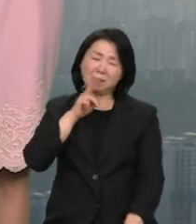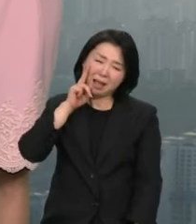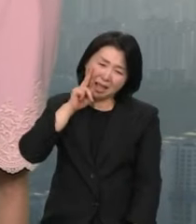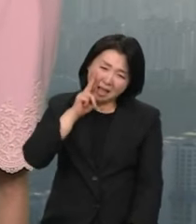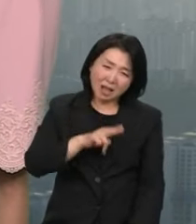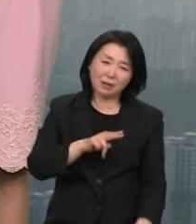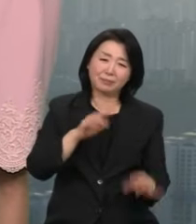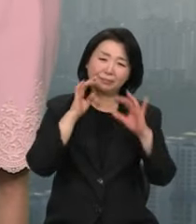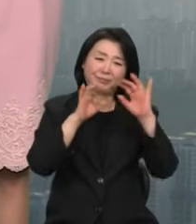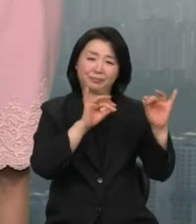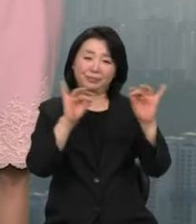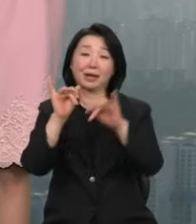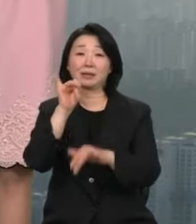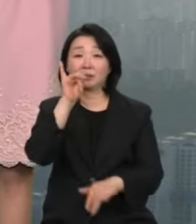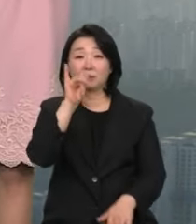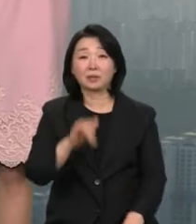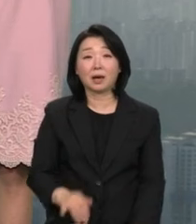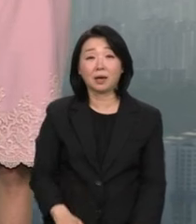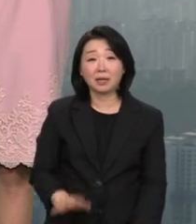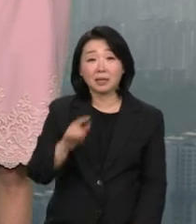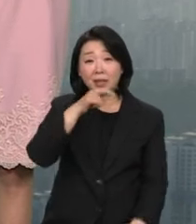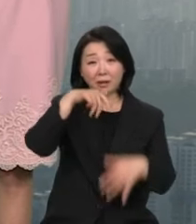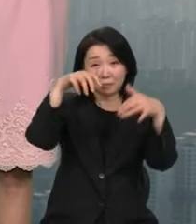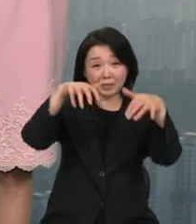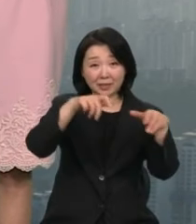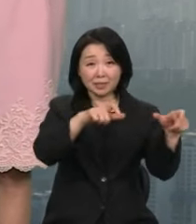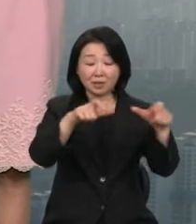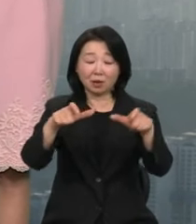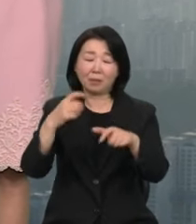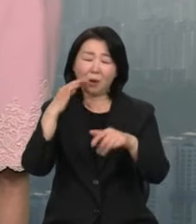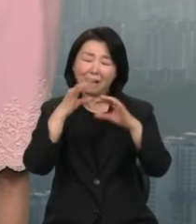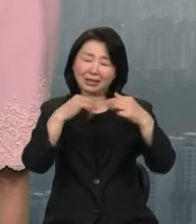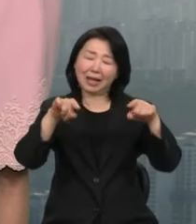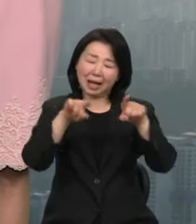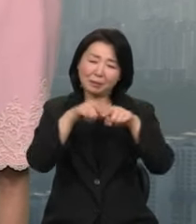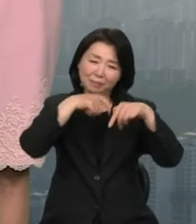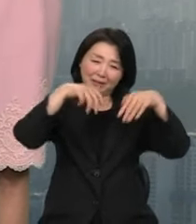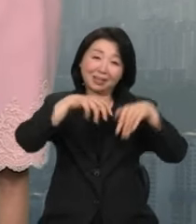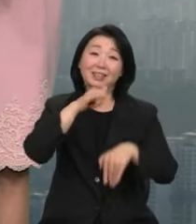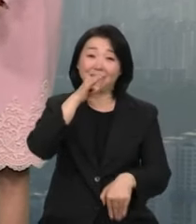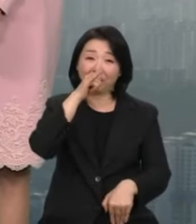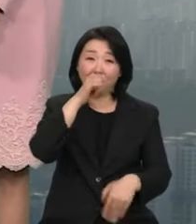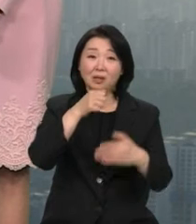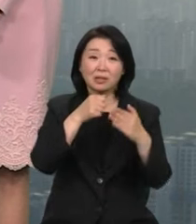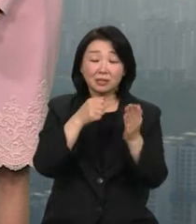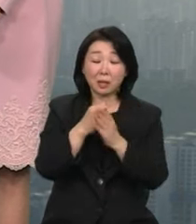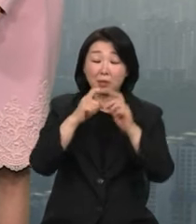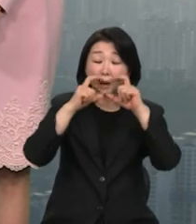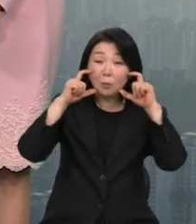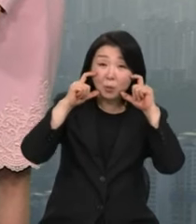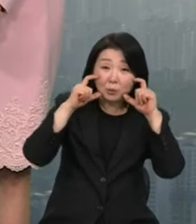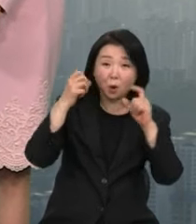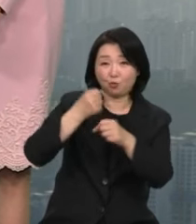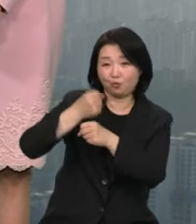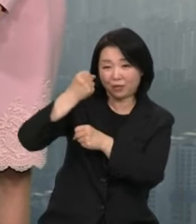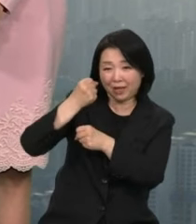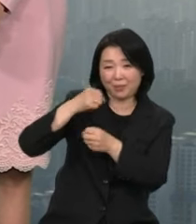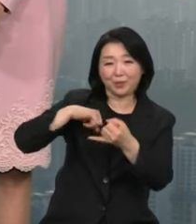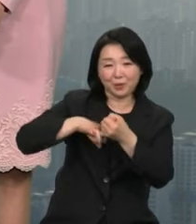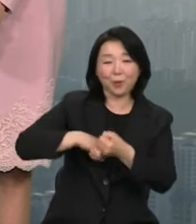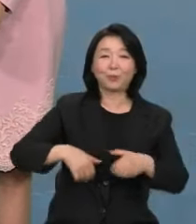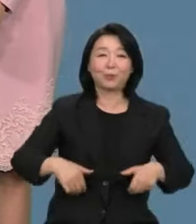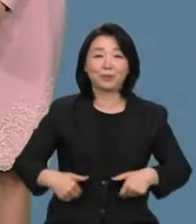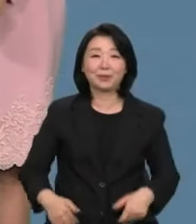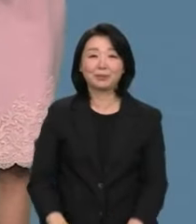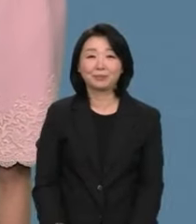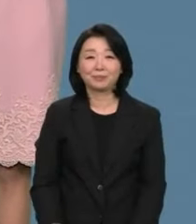나쁨까지 치솟겠습니다. 내일 비가 내리는 지역에서는 황사가 섞여 내릴 가능성이 있으니까요. 보건용 마스크와 우산을 꼭 챙겨주시기